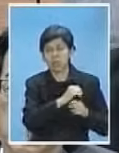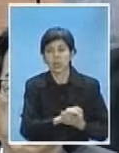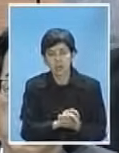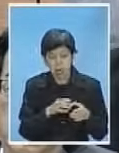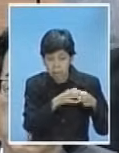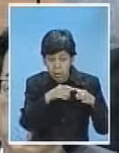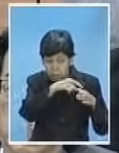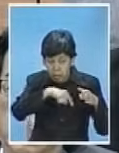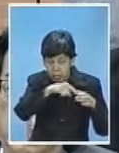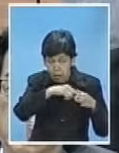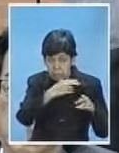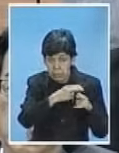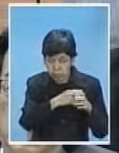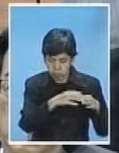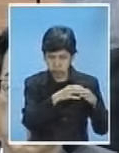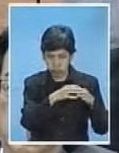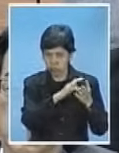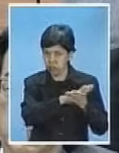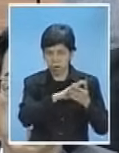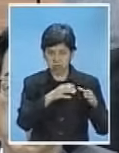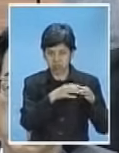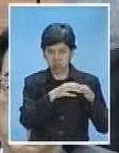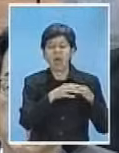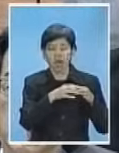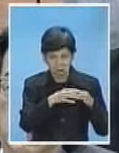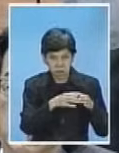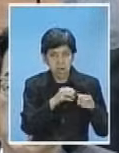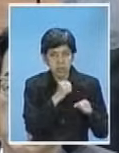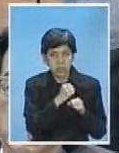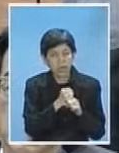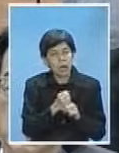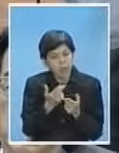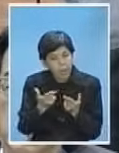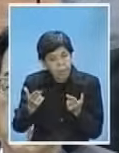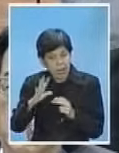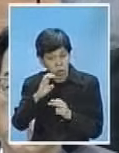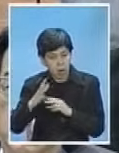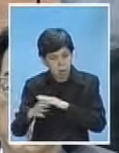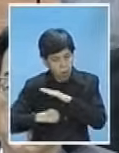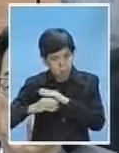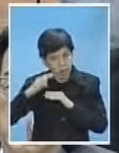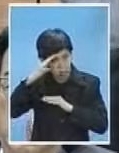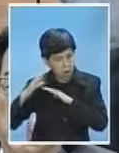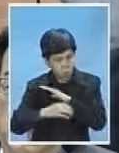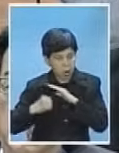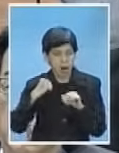กองกำลังจรยุทธน้อยตั้งเป็นปึกแผ่นแล้วจึงได้สามารถปล้นปืน400กระบอกจากค่ายทห